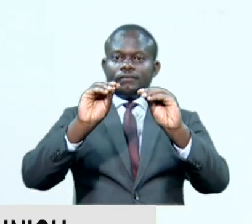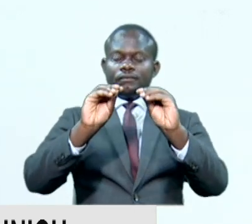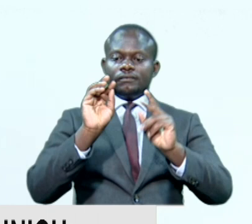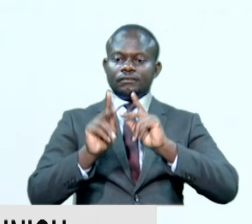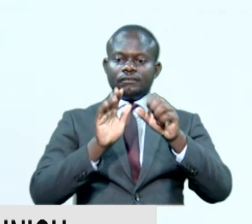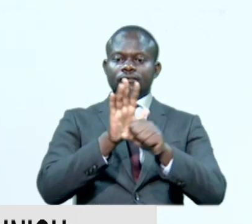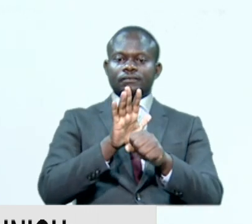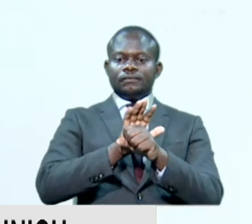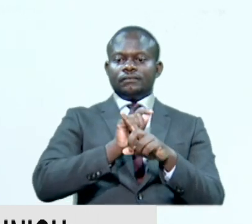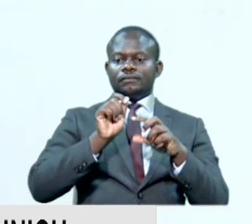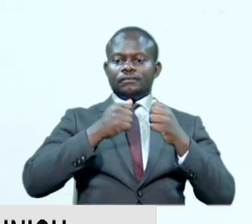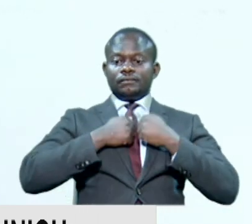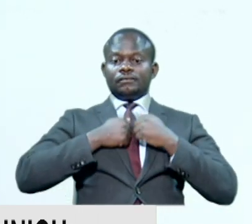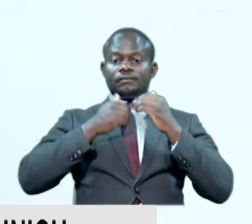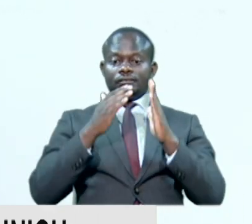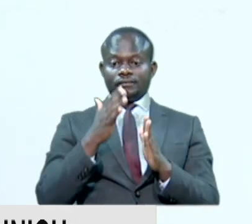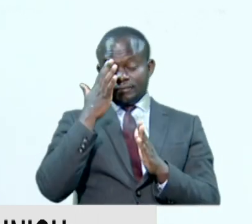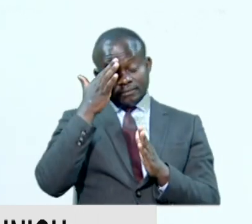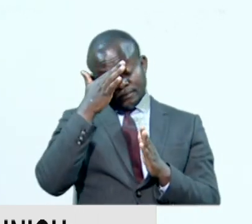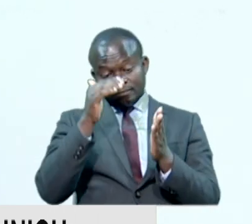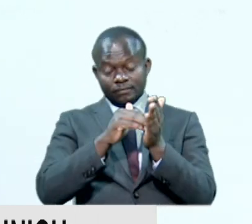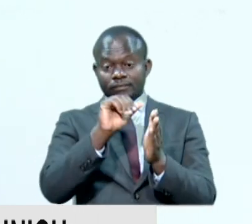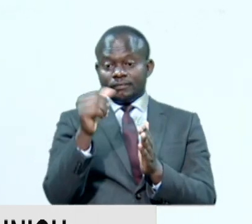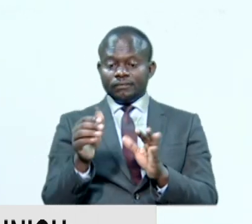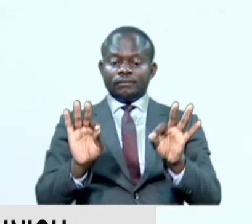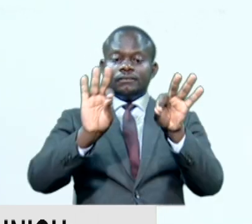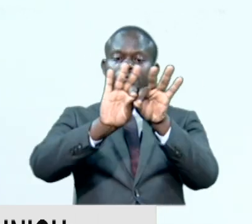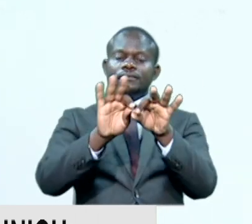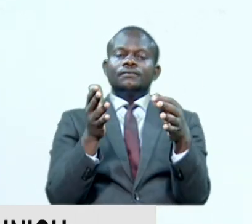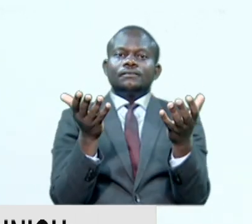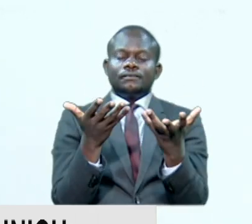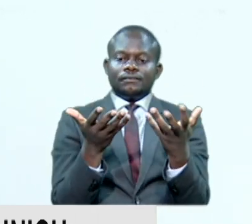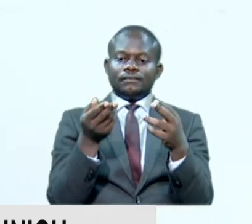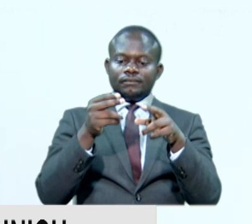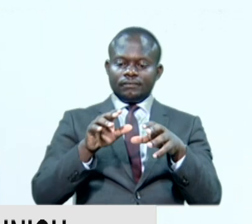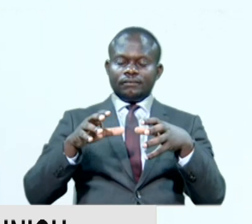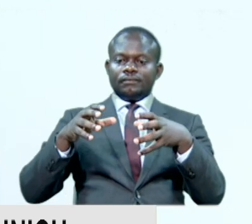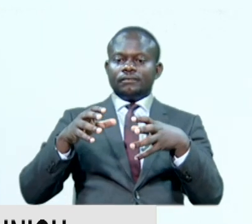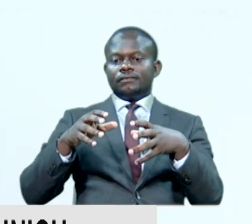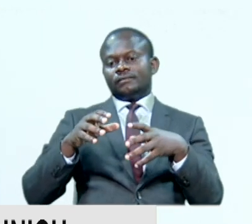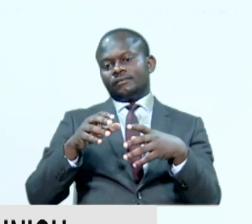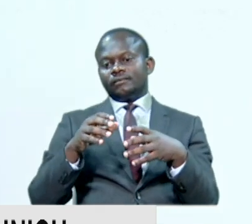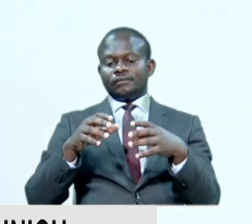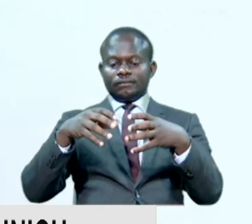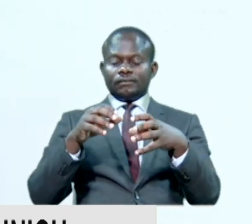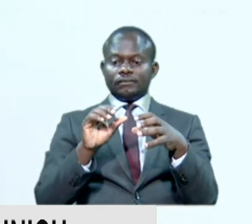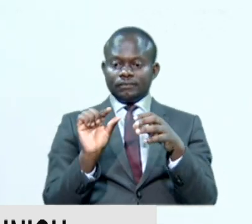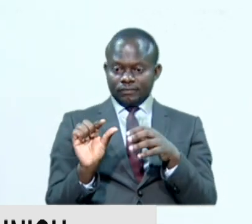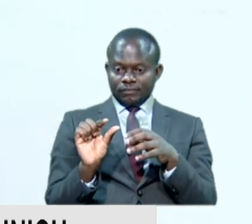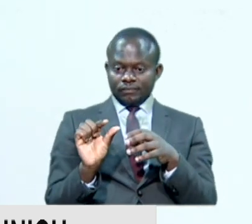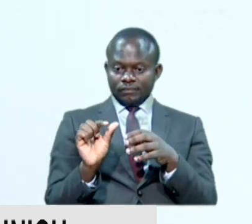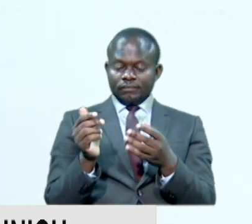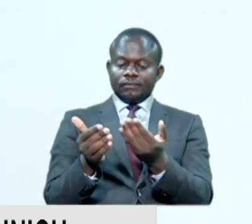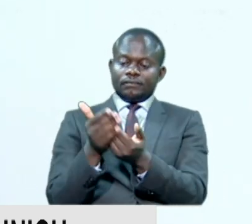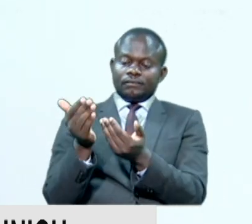abenshi b'abatoza mu Rwanda ikindi noneho cy'ingenzi kirimo nuko hazabaho academy ariyo wenda twakwita